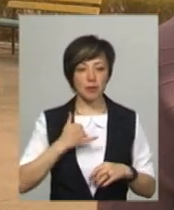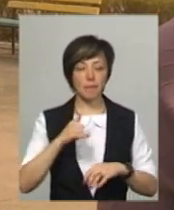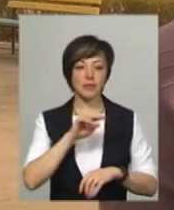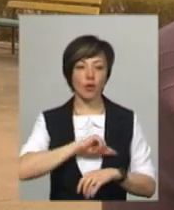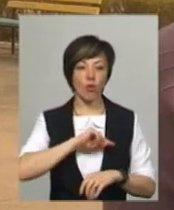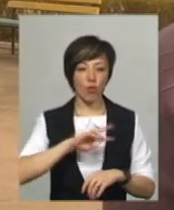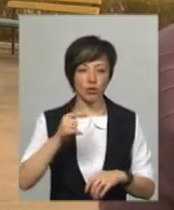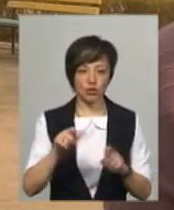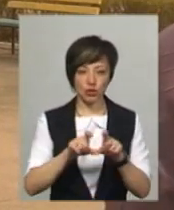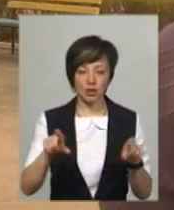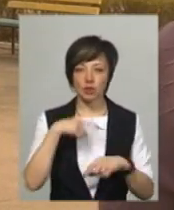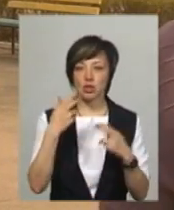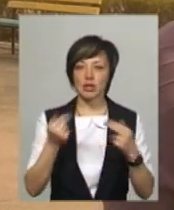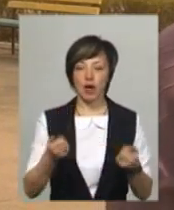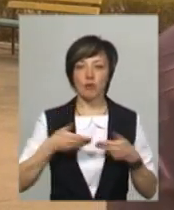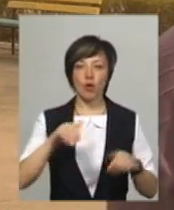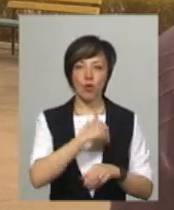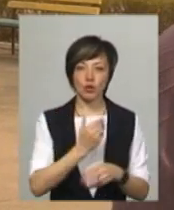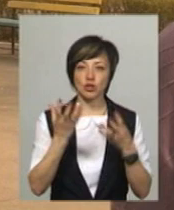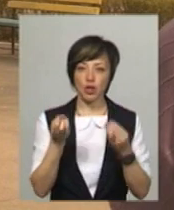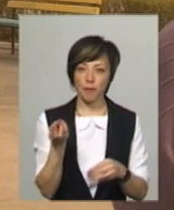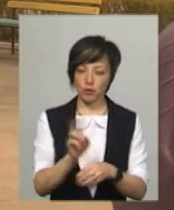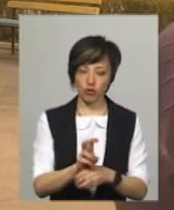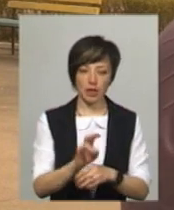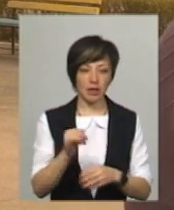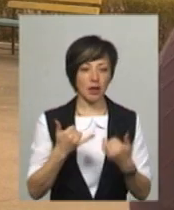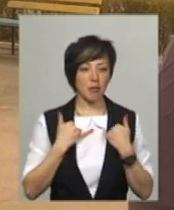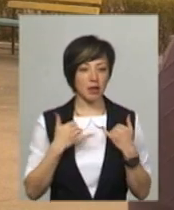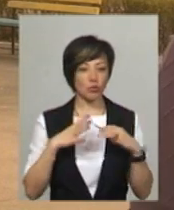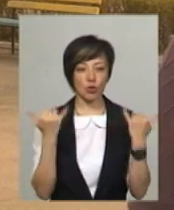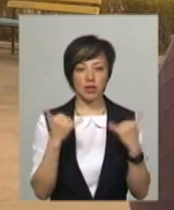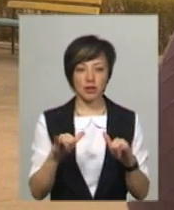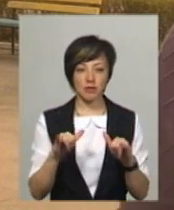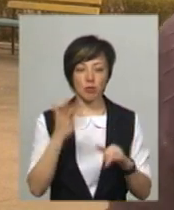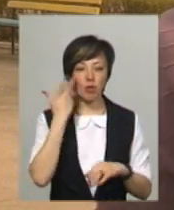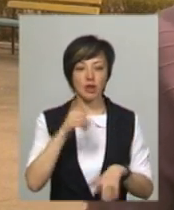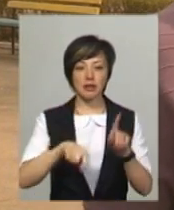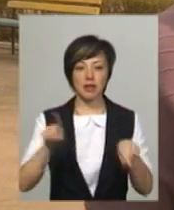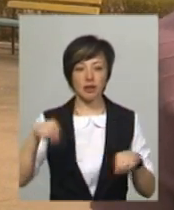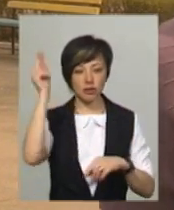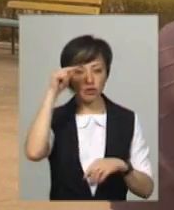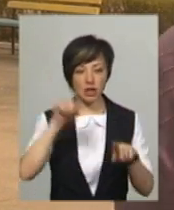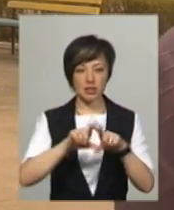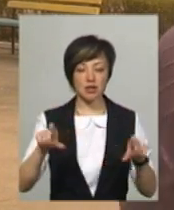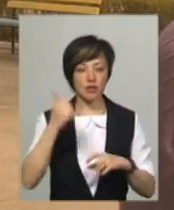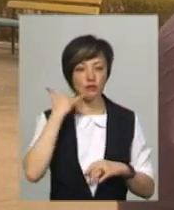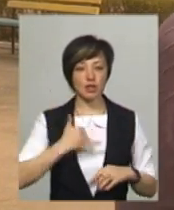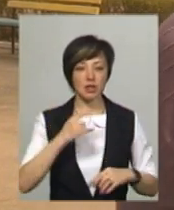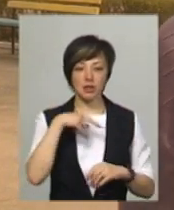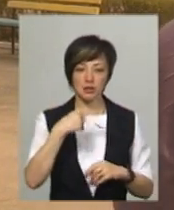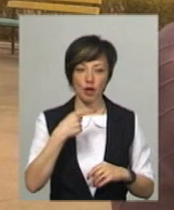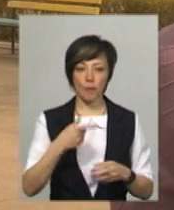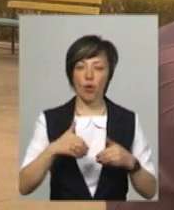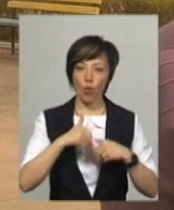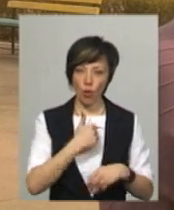практичні психологи шкіл і кажуть, да, ми хочемо, щоб ще прийшли. І для мене було дивним, коли деякі навчальні заклади дзвонили і казали,